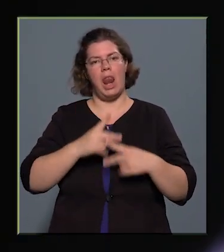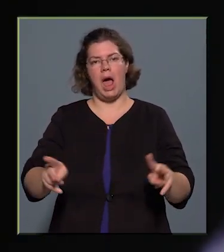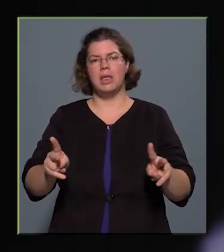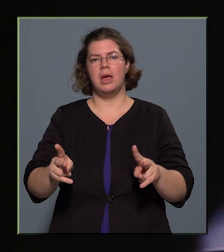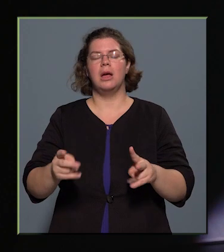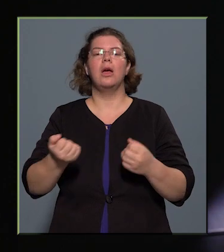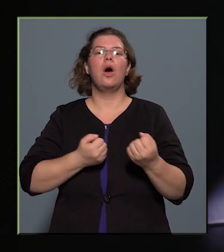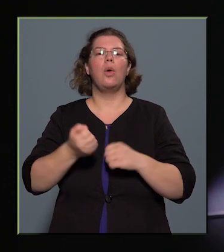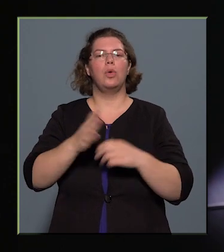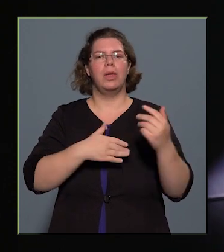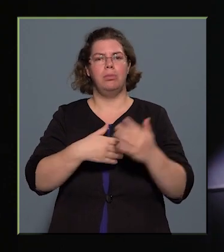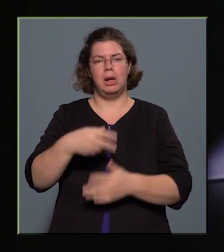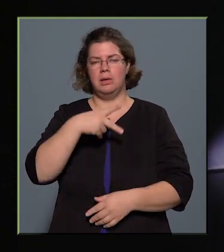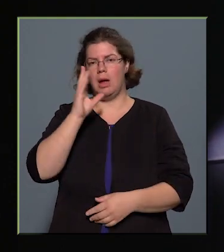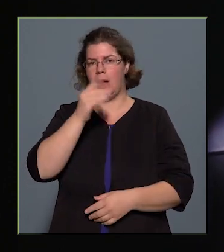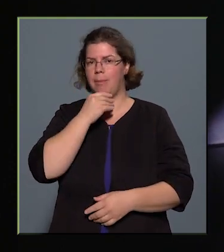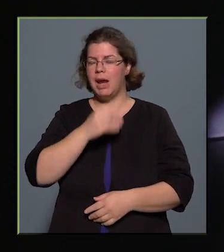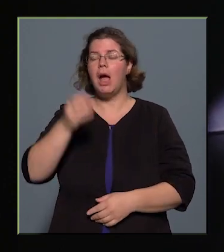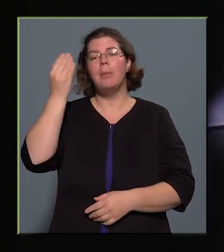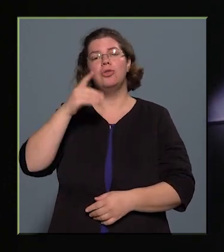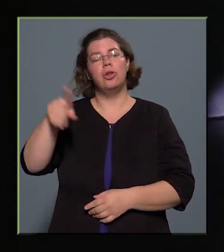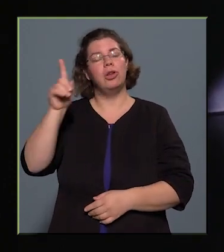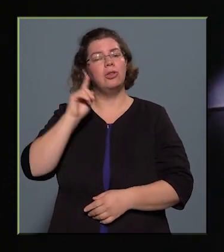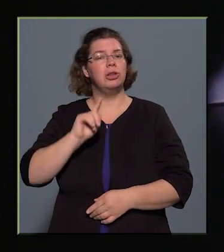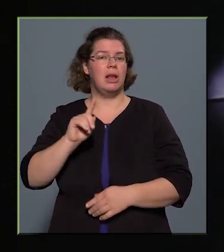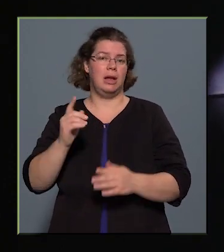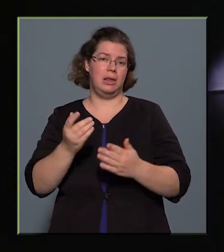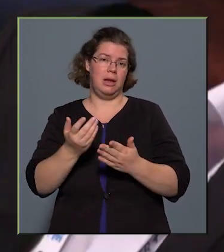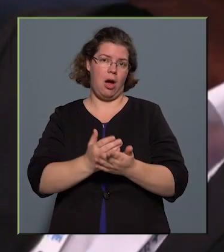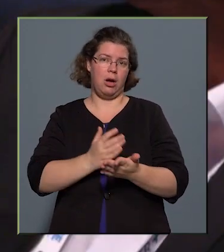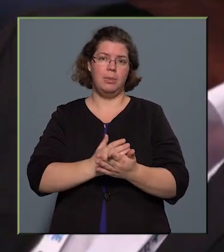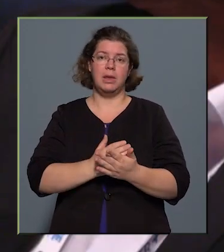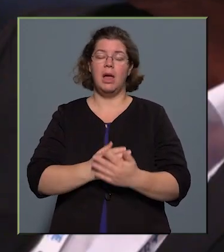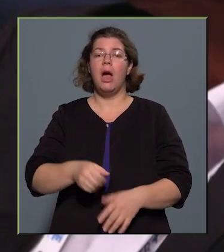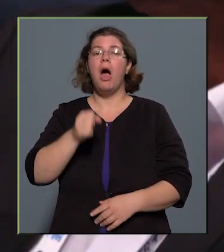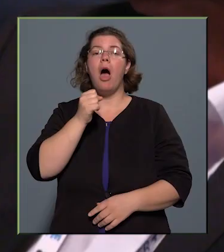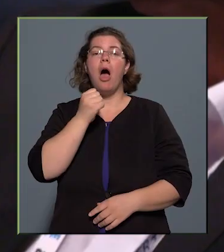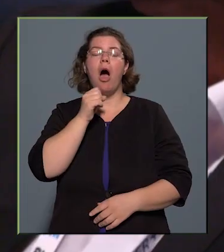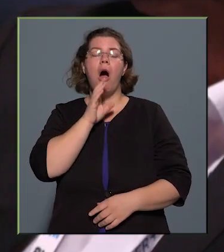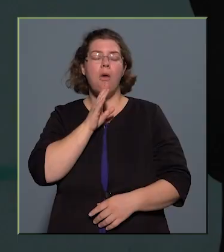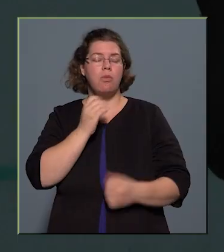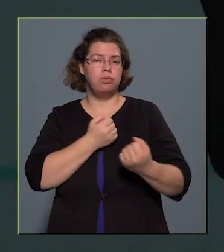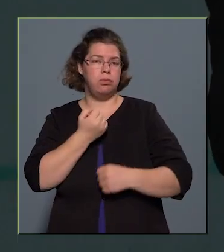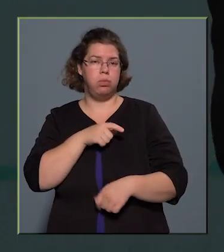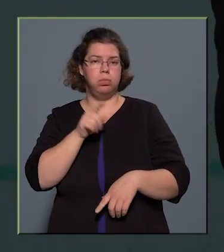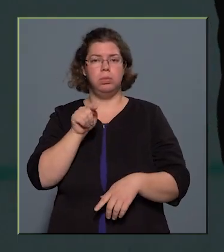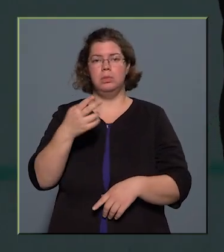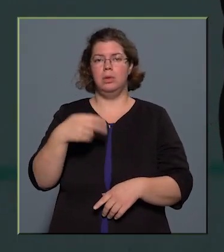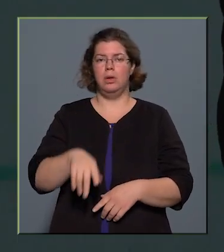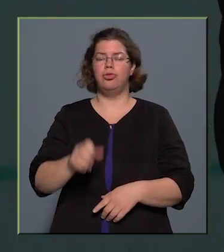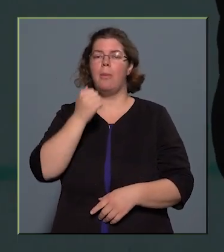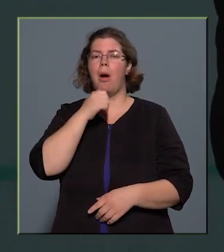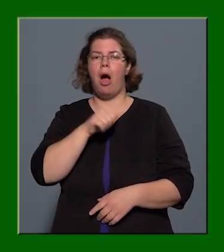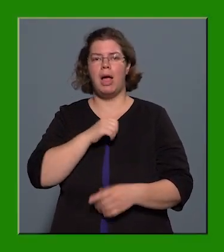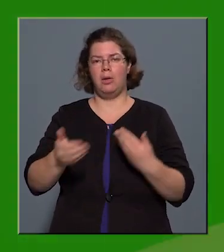autóipari szakemberek a mesterséges intelligencia alkalmazását. Az autó.hu és a MAGE konferenciáján